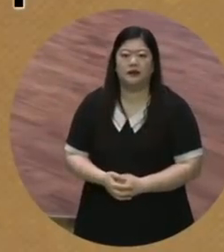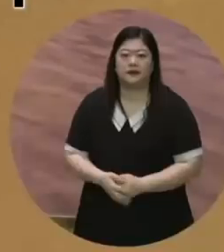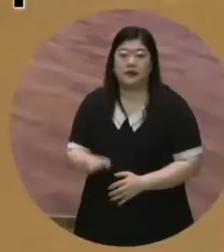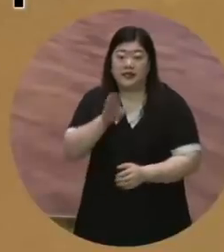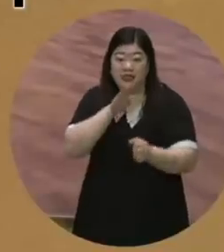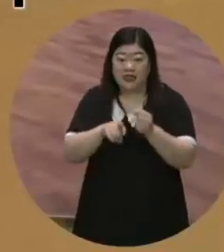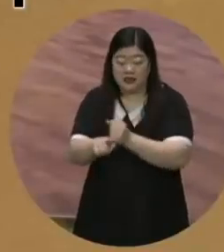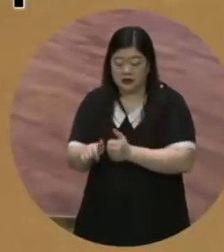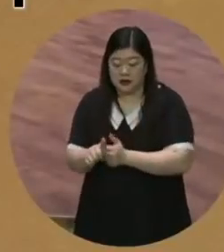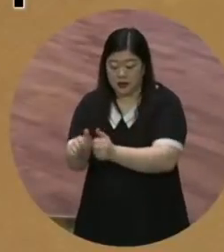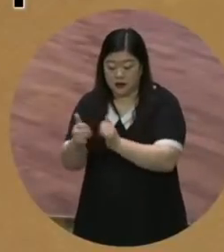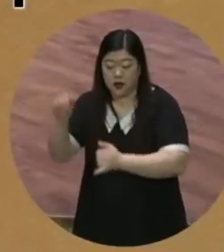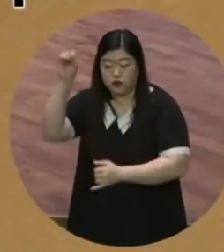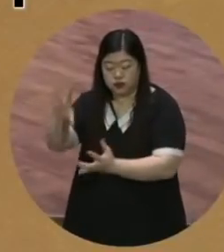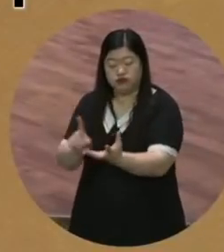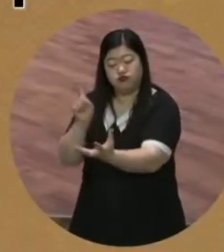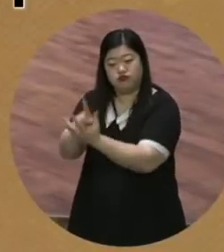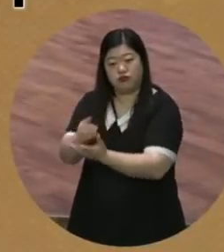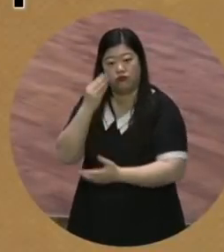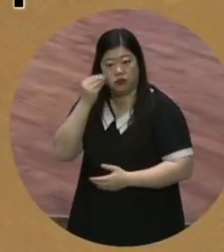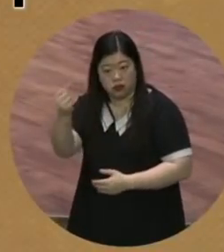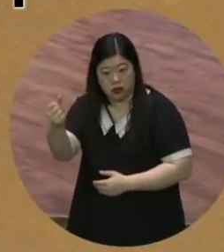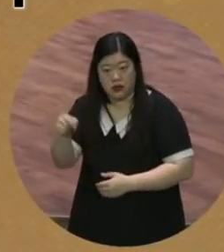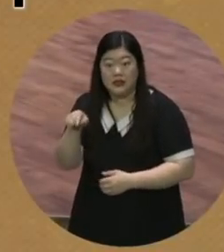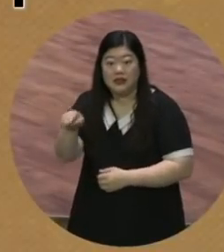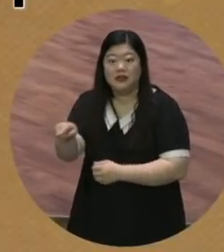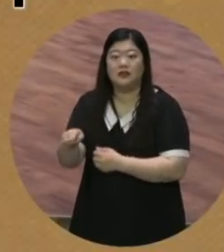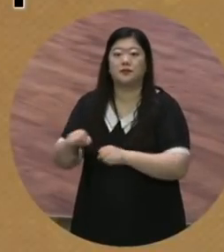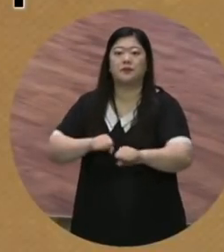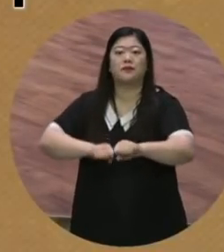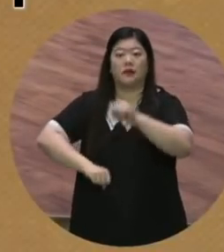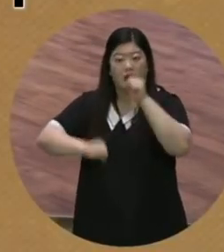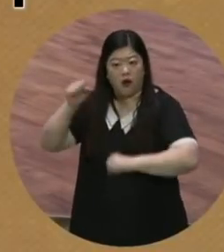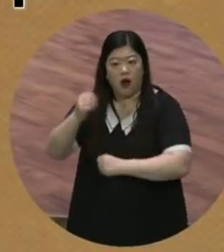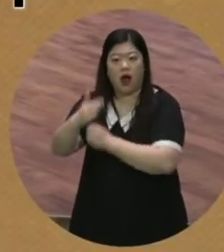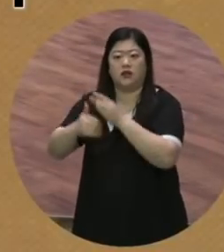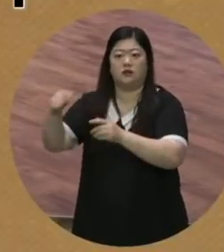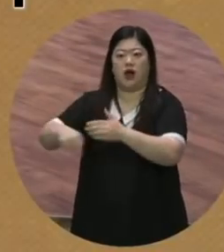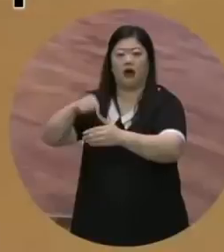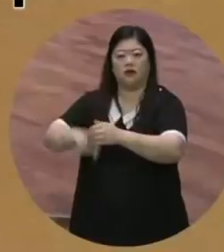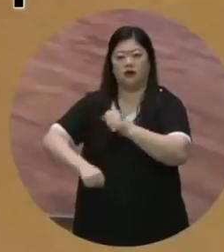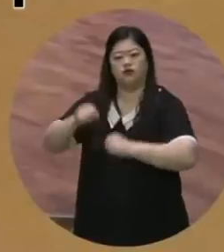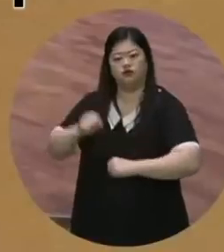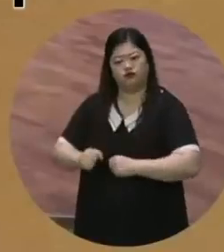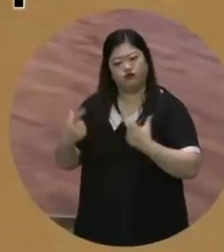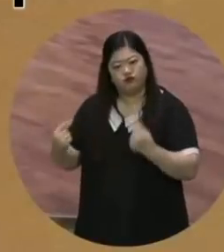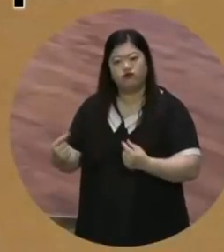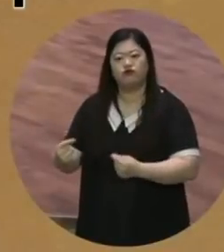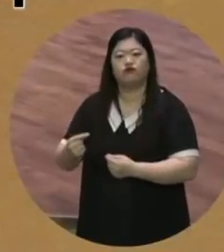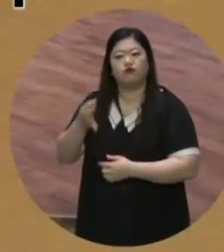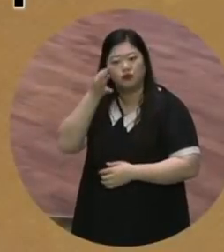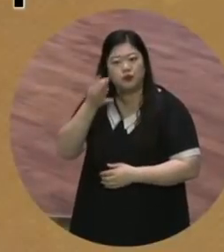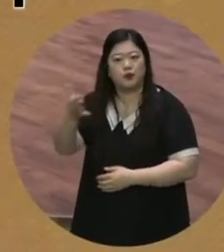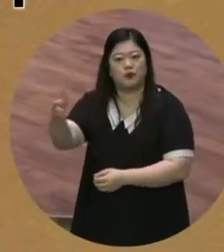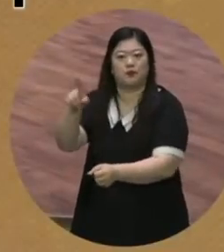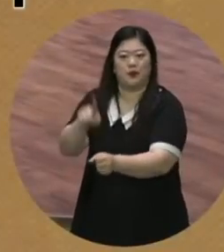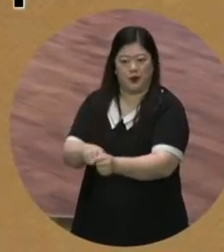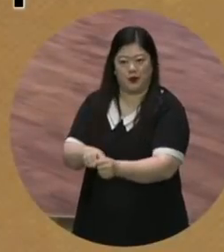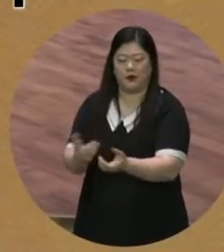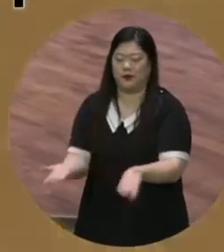진리를 따르는 자는 빛으로 오나니 이는 그 행위가 하나님 안에서 행한 것임을 나타내려 함이라